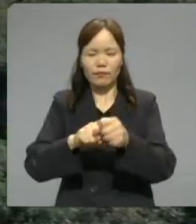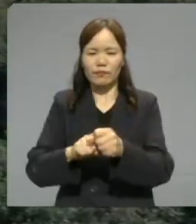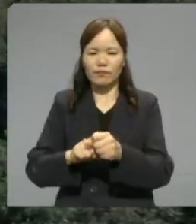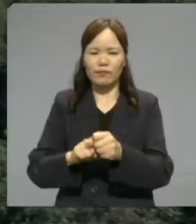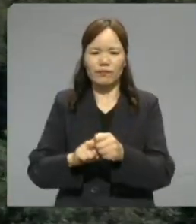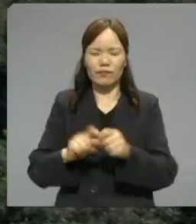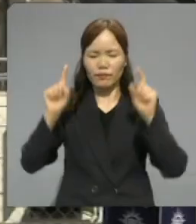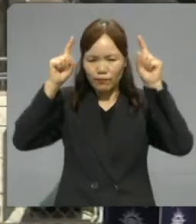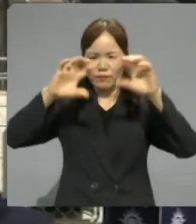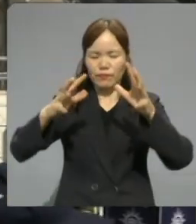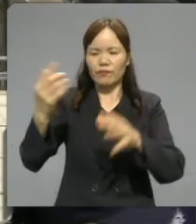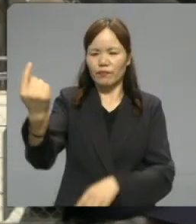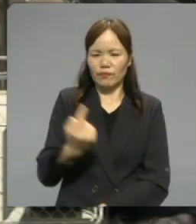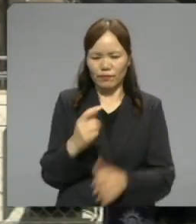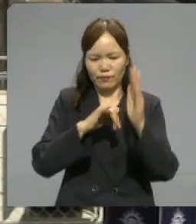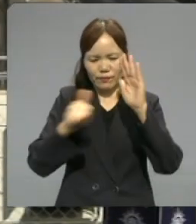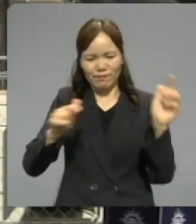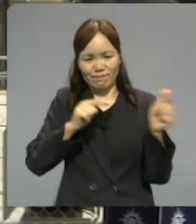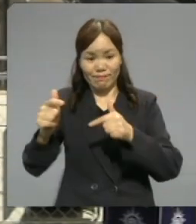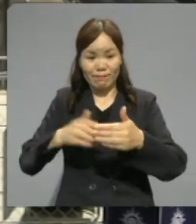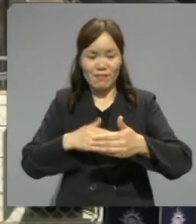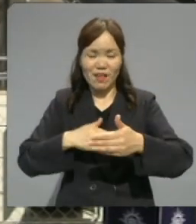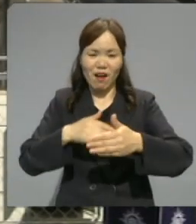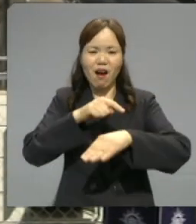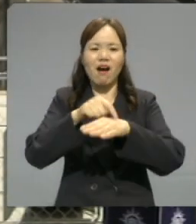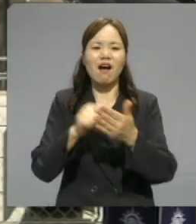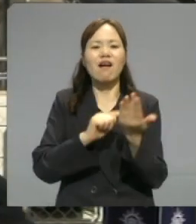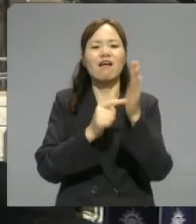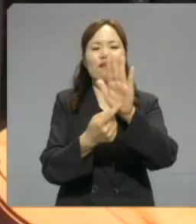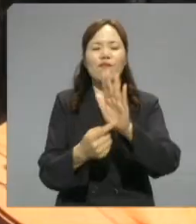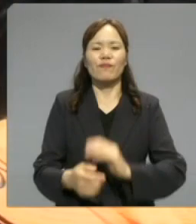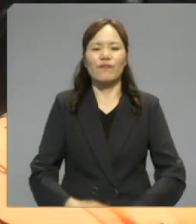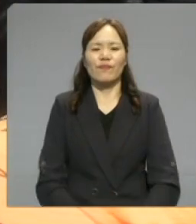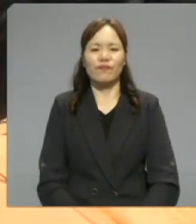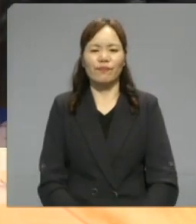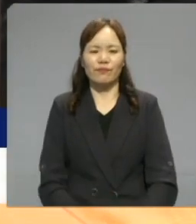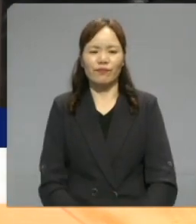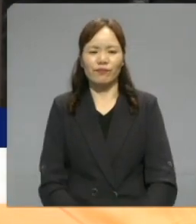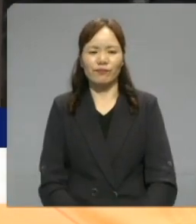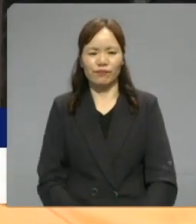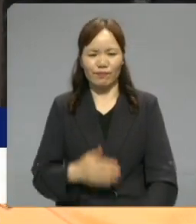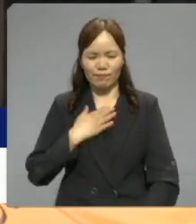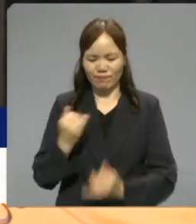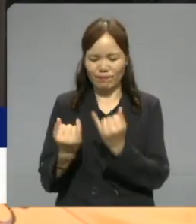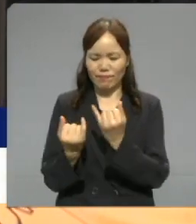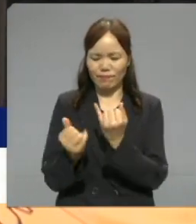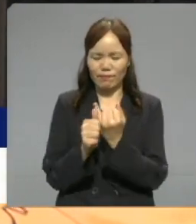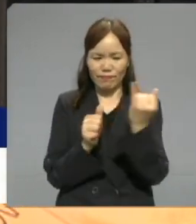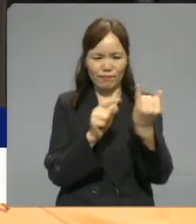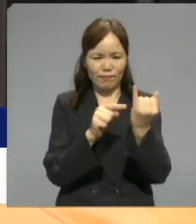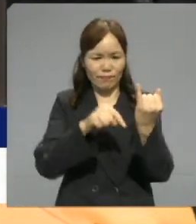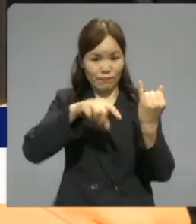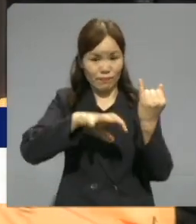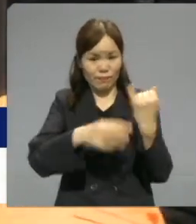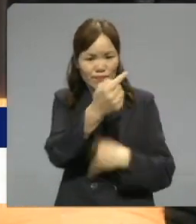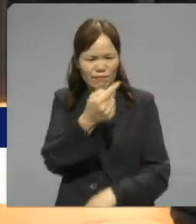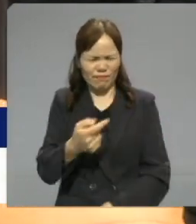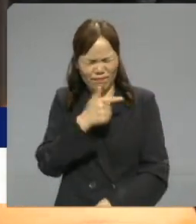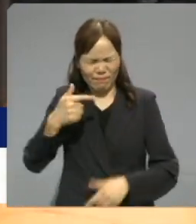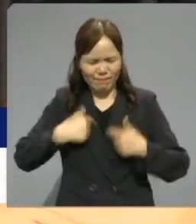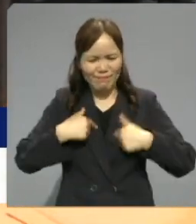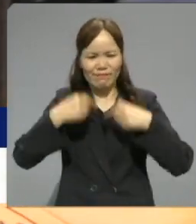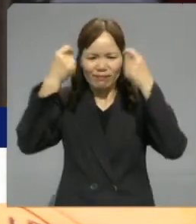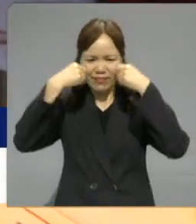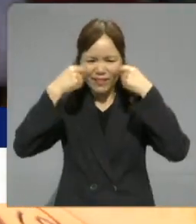온 가족들도 들뜬 마음을 감추지 못했습니다. My wife cried when we got here. But just